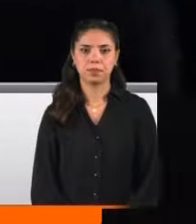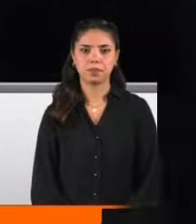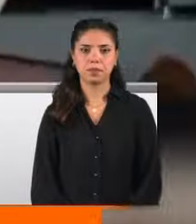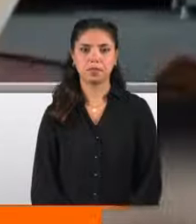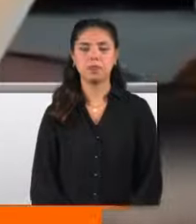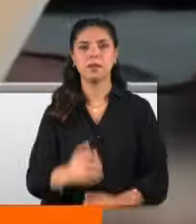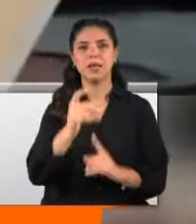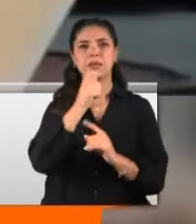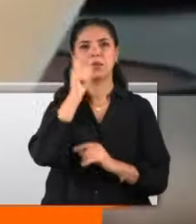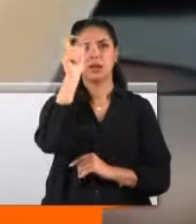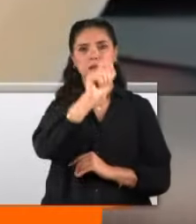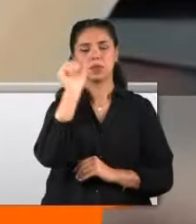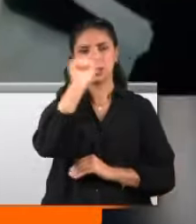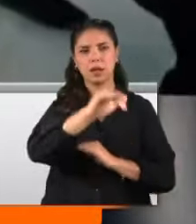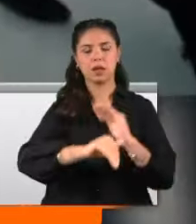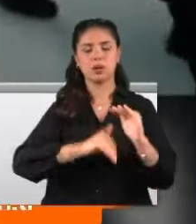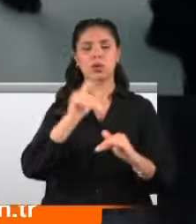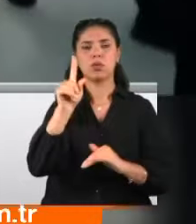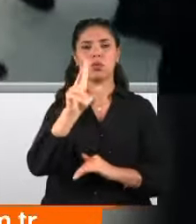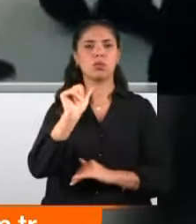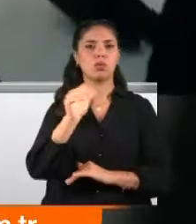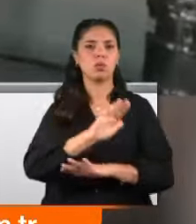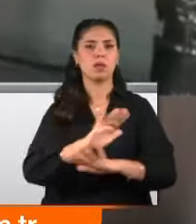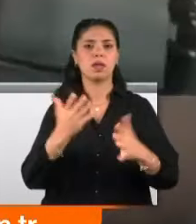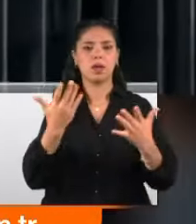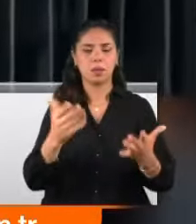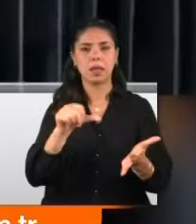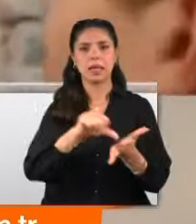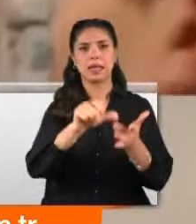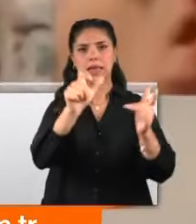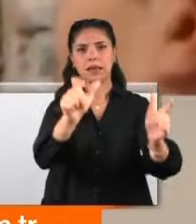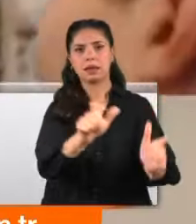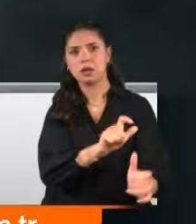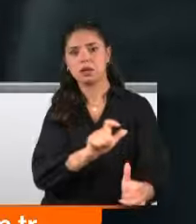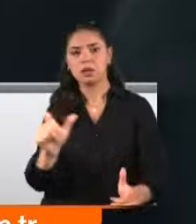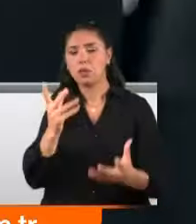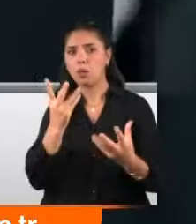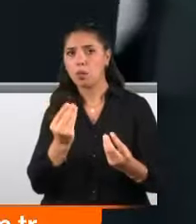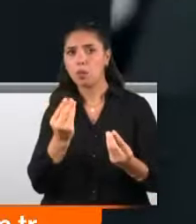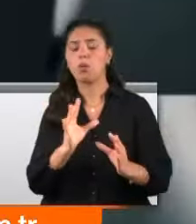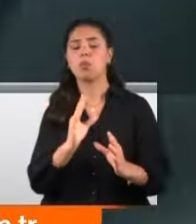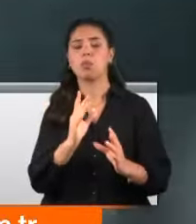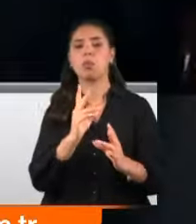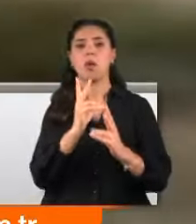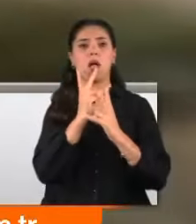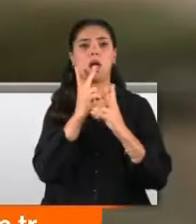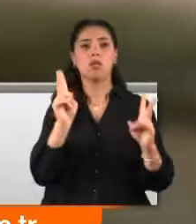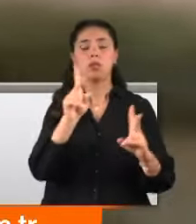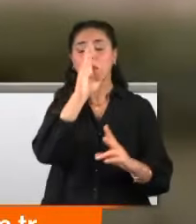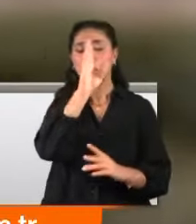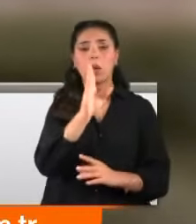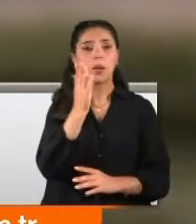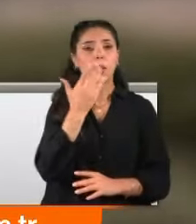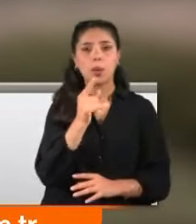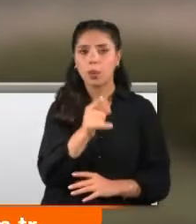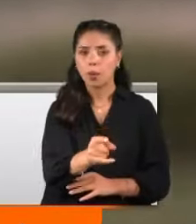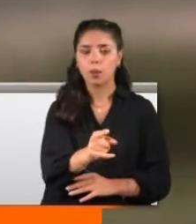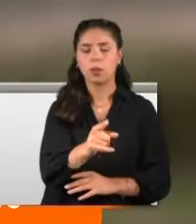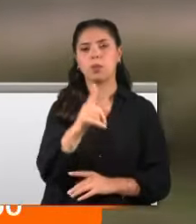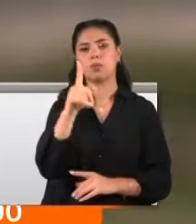Haniye suikastının üzerinden 13 gün geçti ama İran misillemenin olup olmayacağı hakkında net bir açıklama yapmadı. Tahran'ın